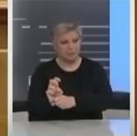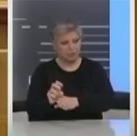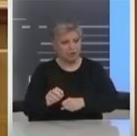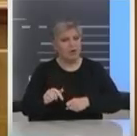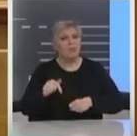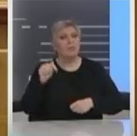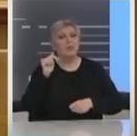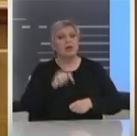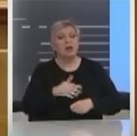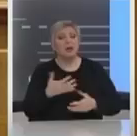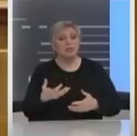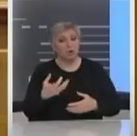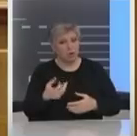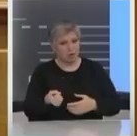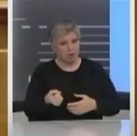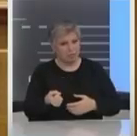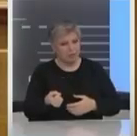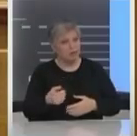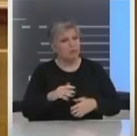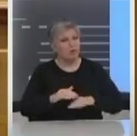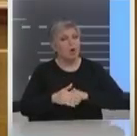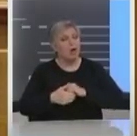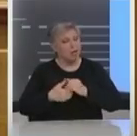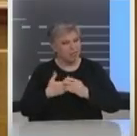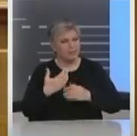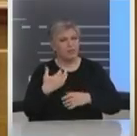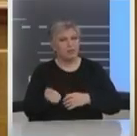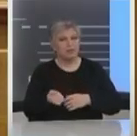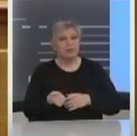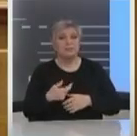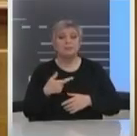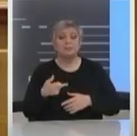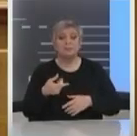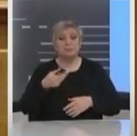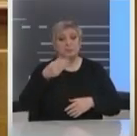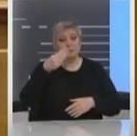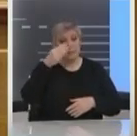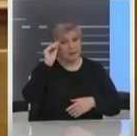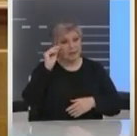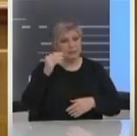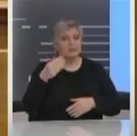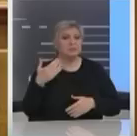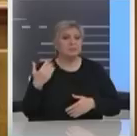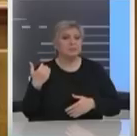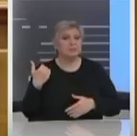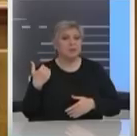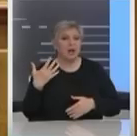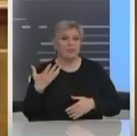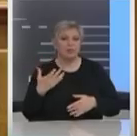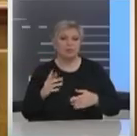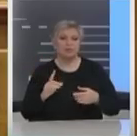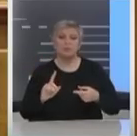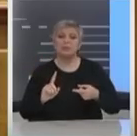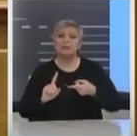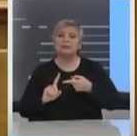εισηγητής μας. Έχουν το ενδιαφέρον τους. Ο κύριος Τσίπρας, σε συνάντηση που είχε με